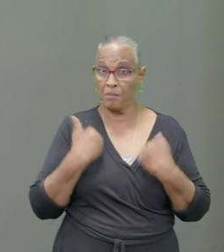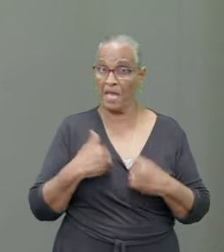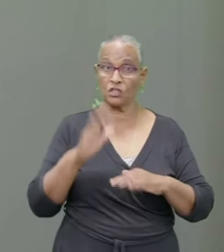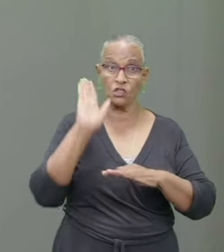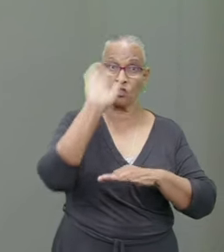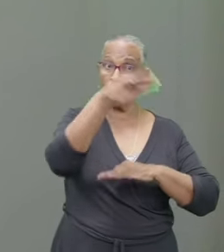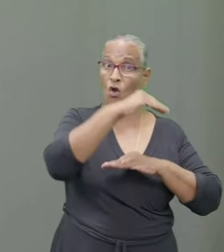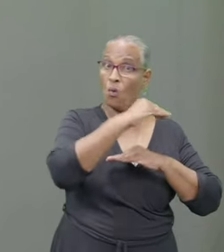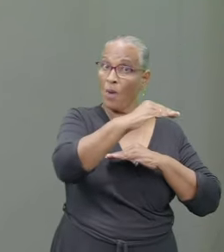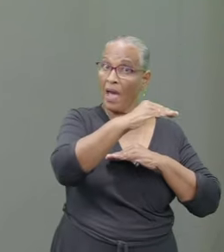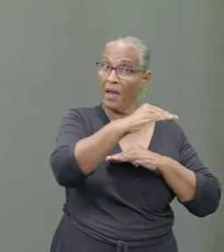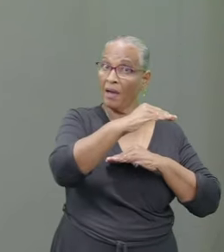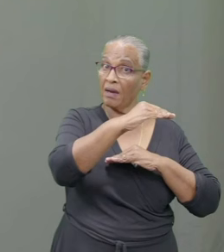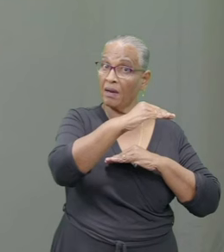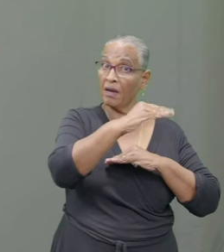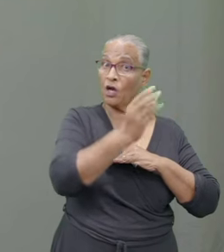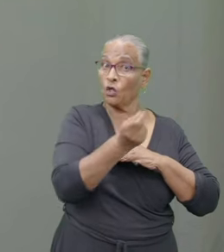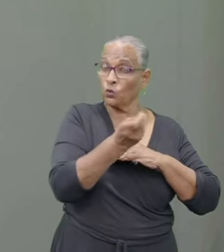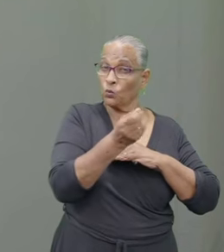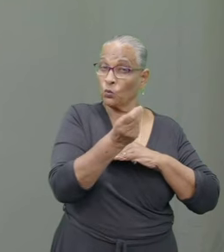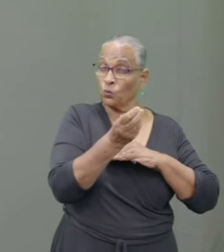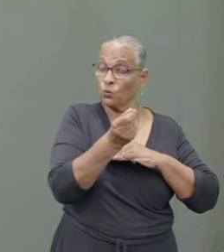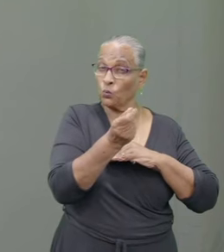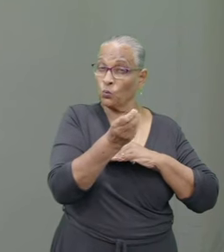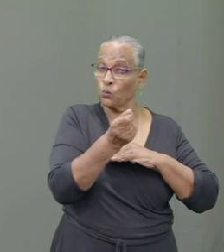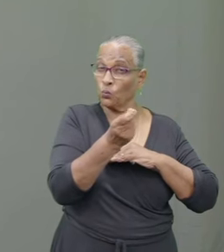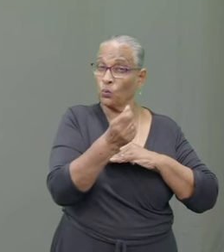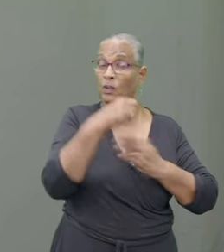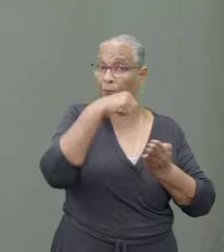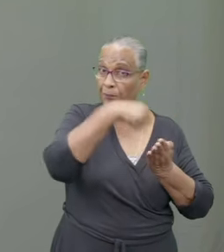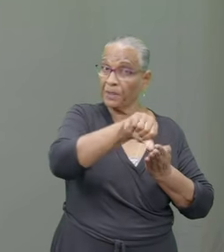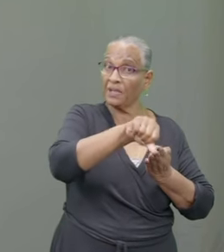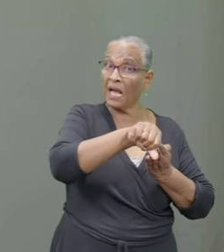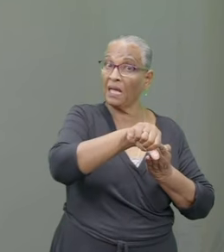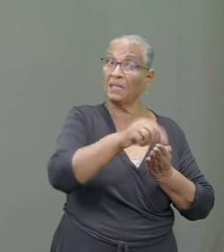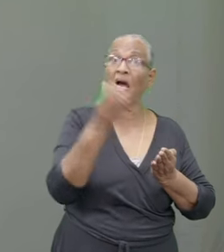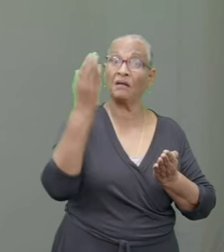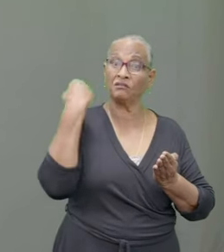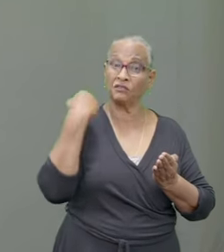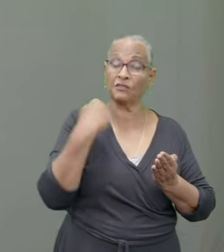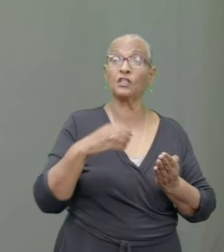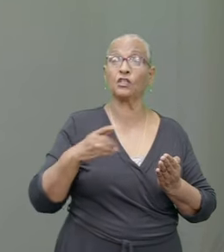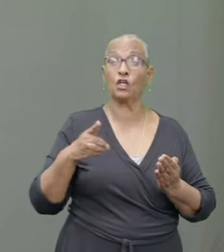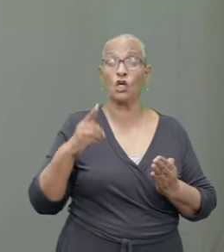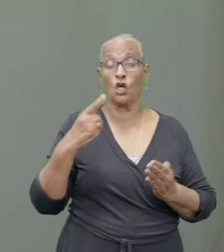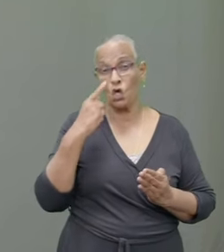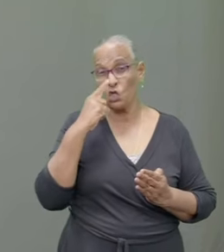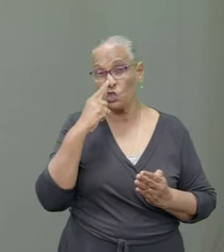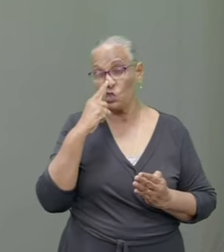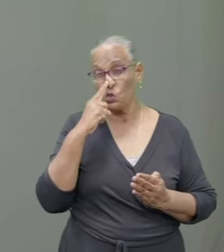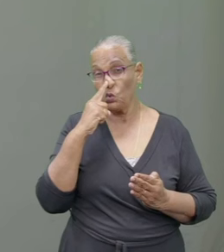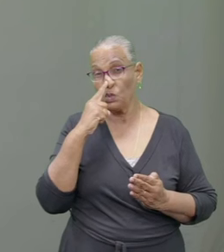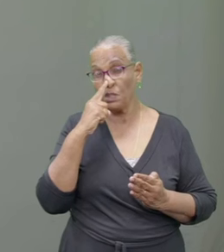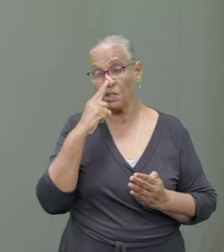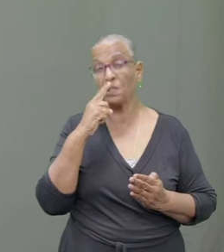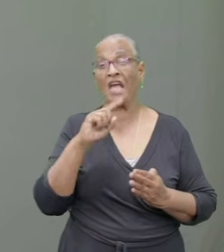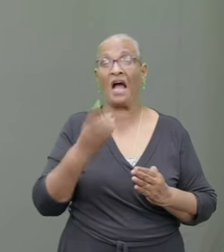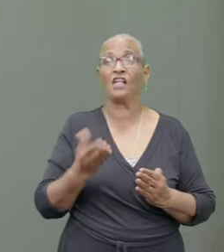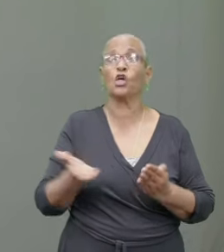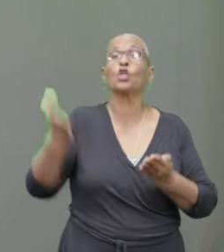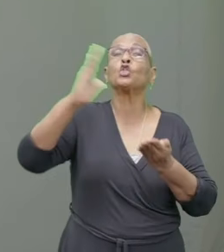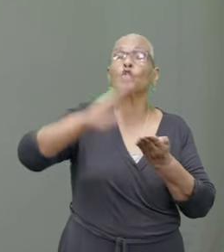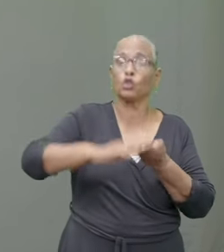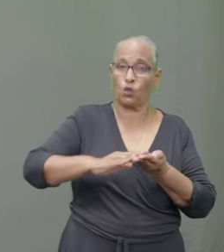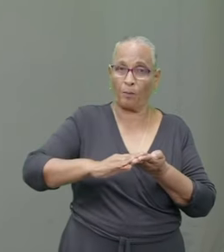ik u aangeven dat we sinds juni 2023 een 10-maal verhoging hebben geïmplementeerd